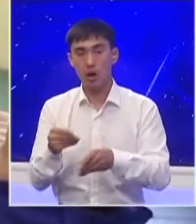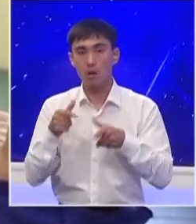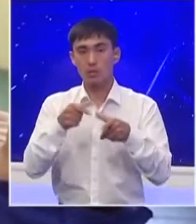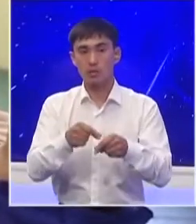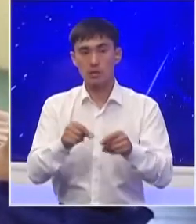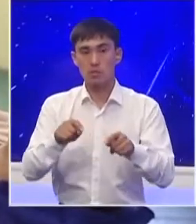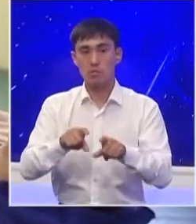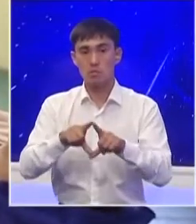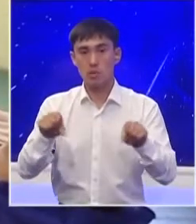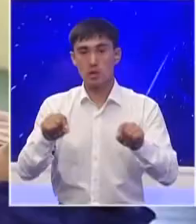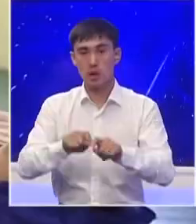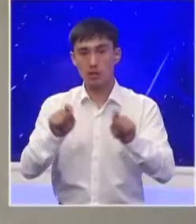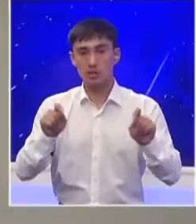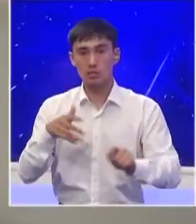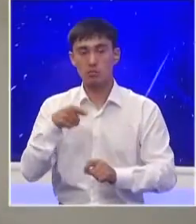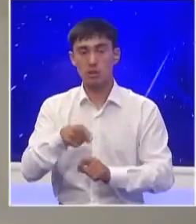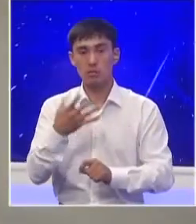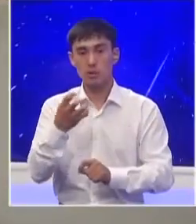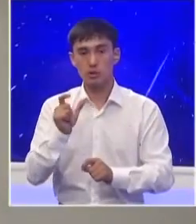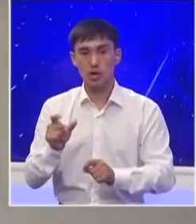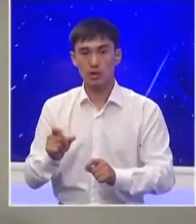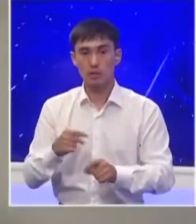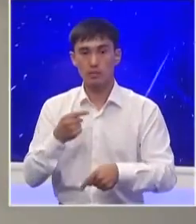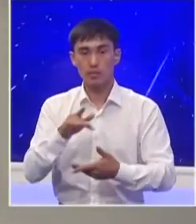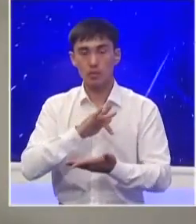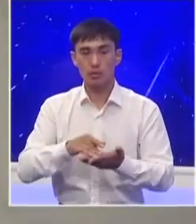ашылғалы 1500 адам орталықта оңалудан өткен.